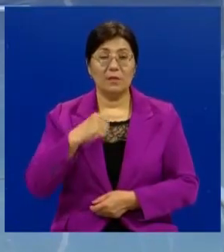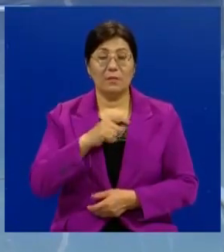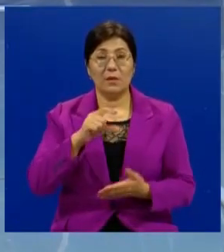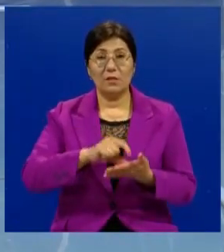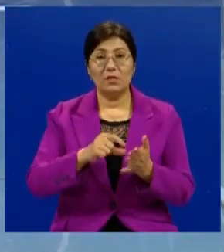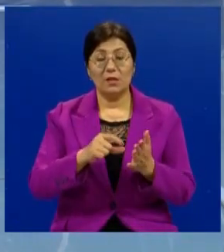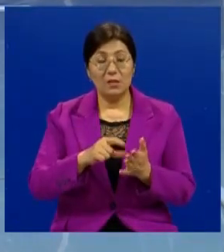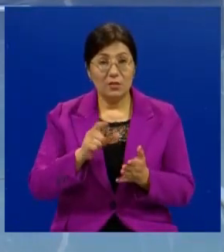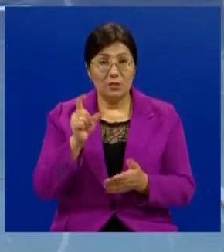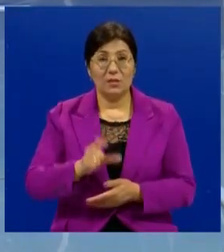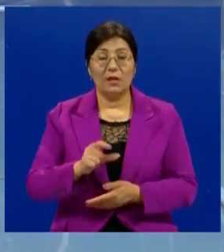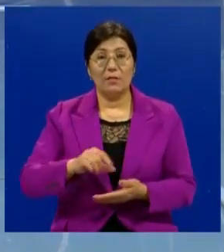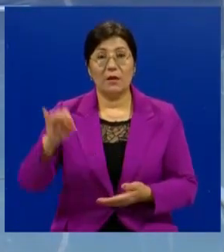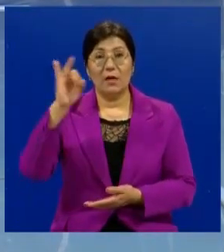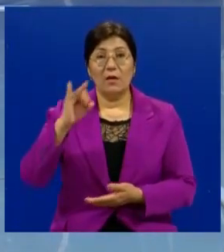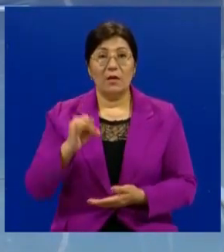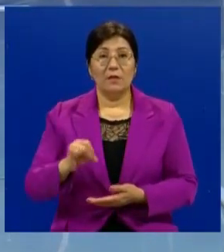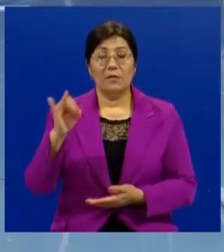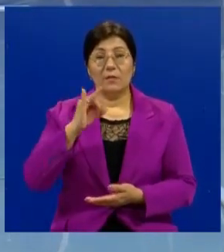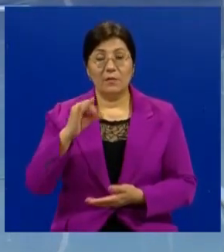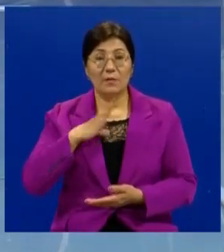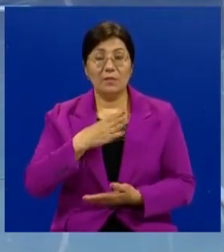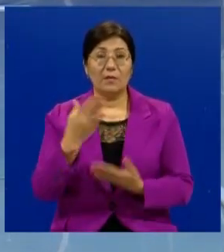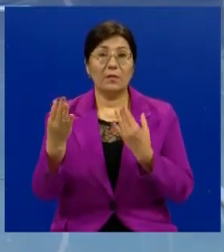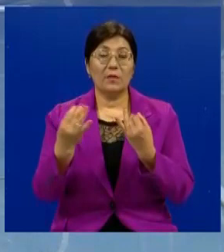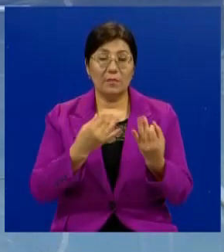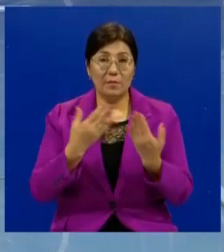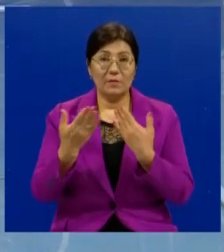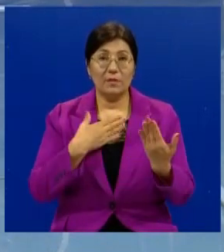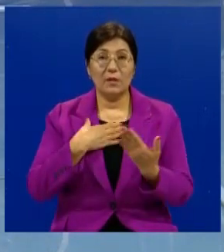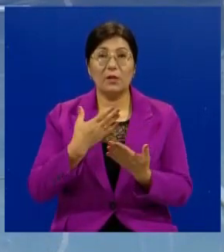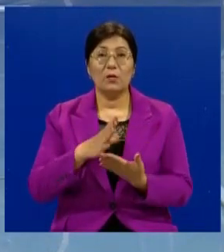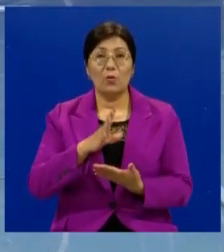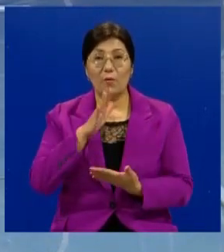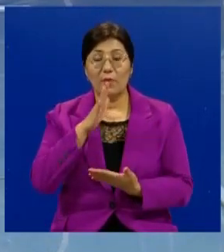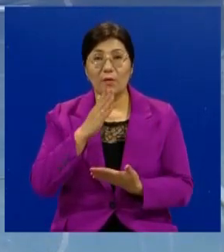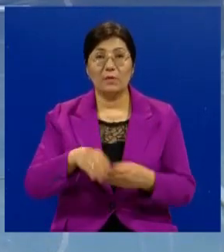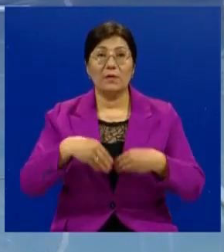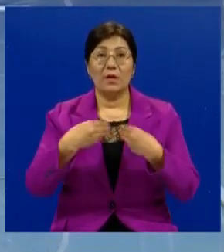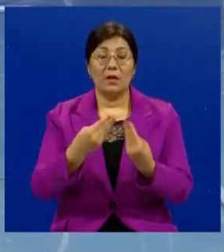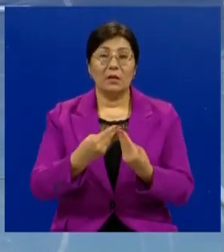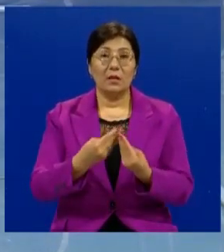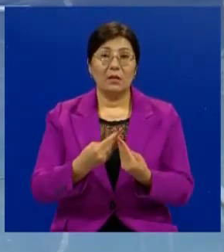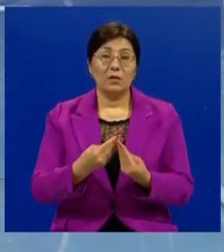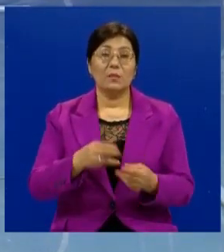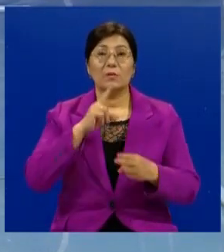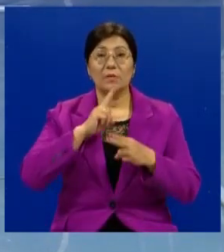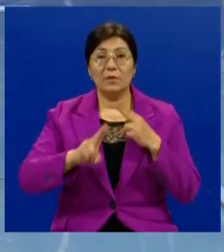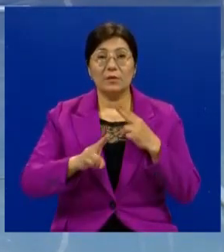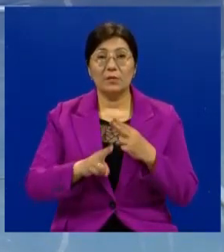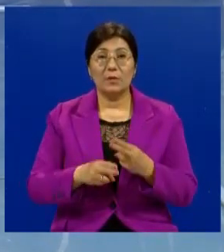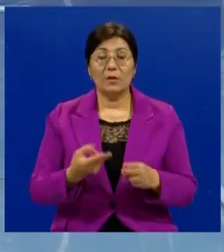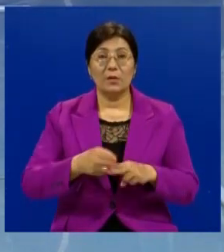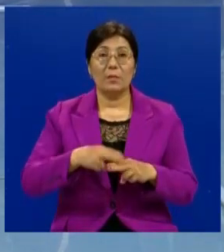поэтому очень интересно с вами беседовать, но, к сожалению, эфирное время, выданное на нашу беседу, уже завершилось.